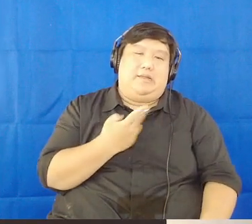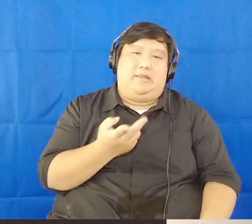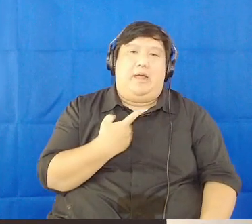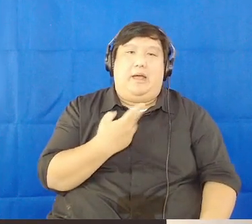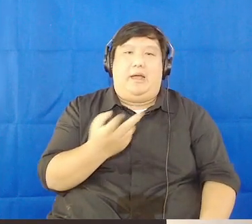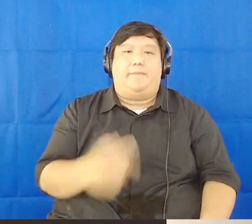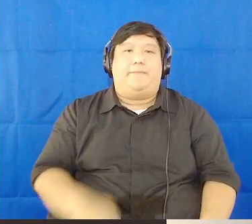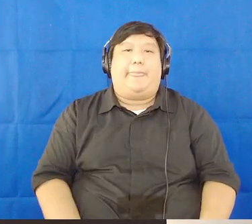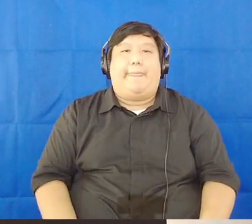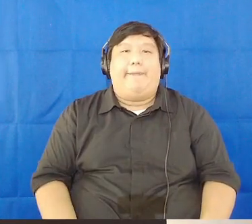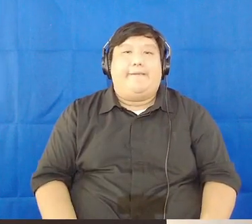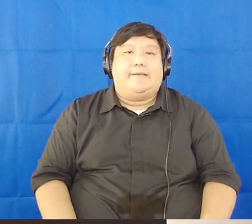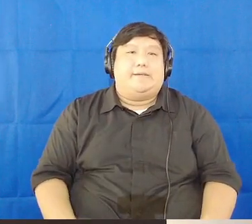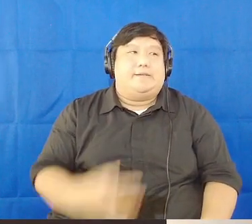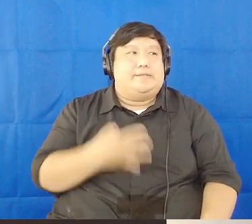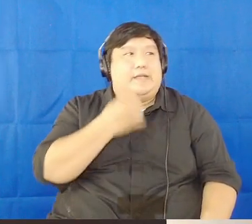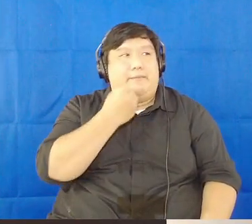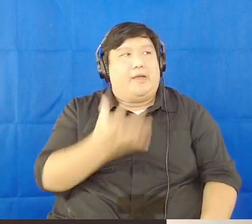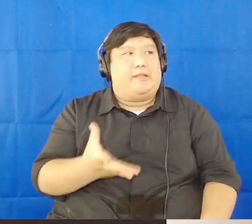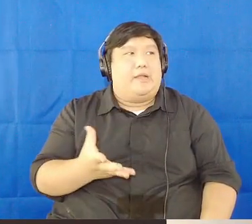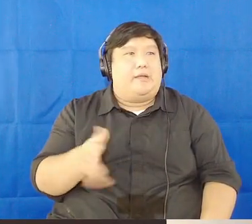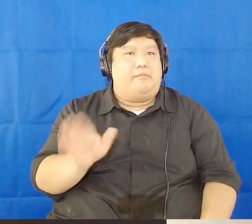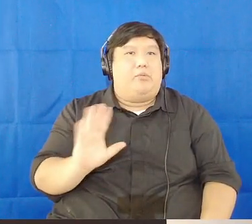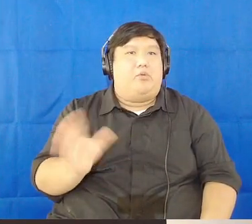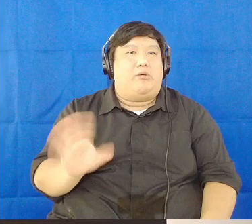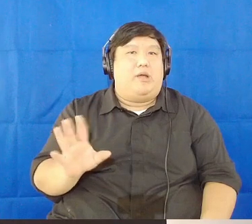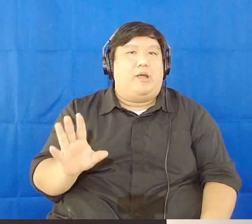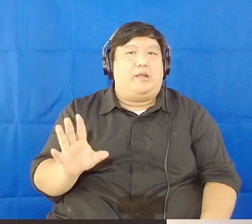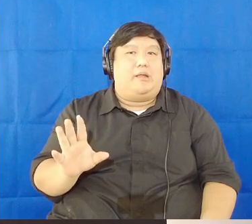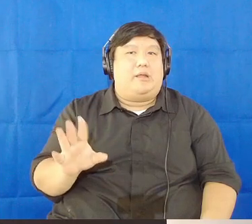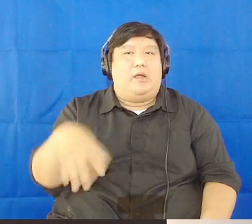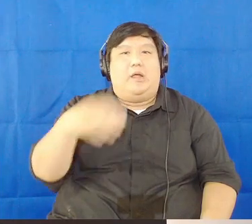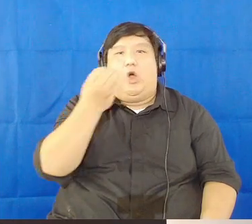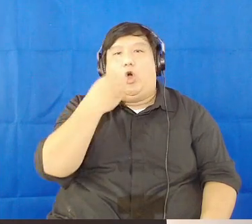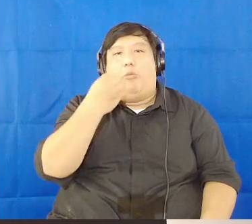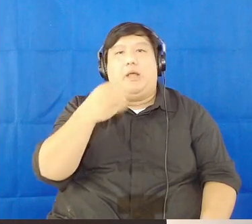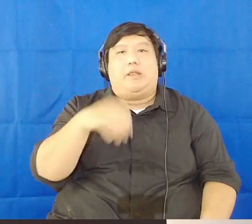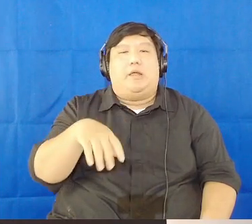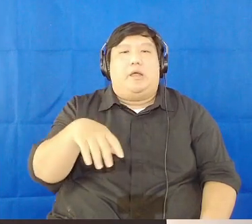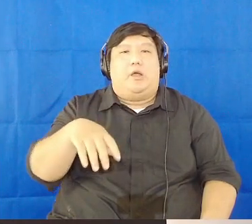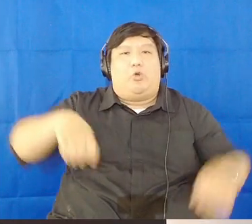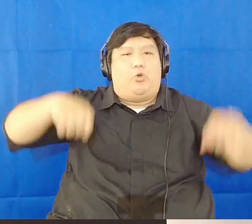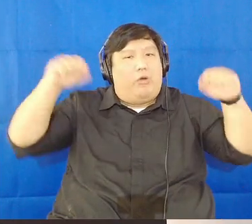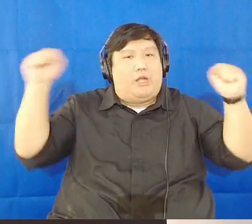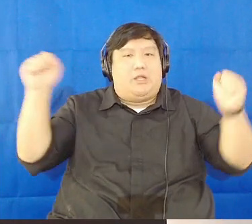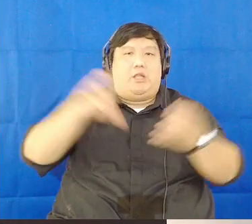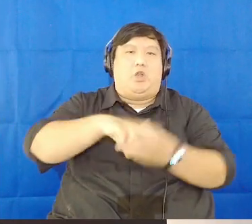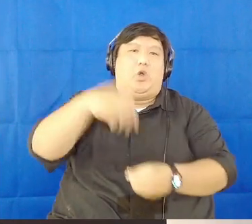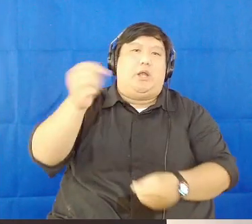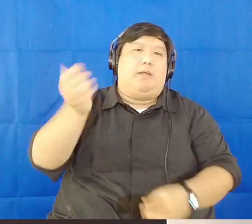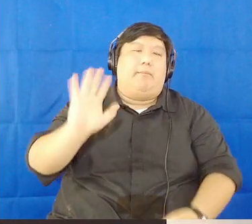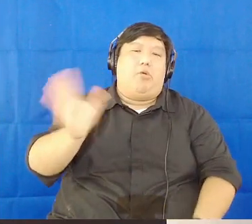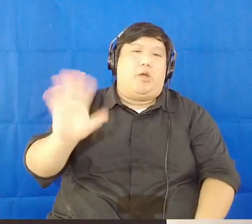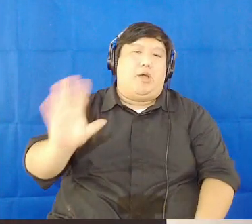Maka tadi saya mengatakan, bukan obat kuat rohani, bukan jamu rohani, bukan.